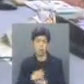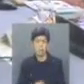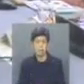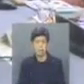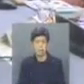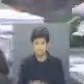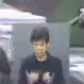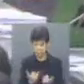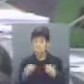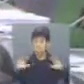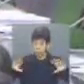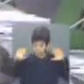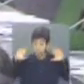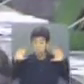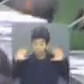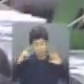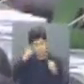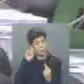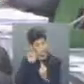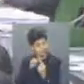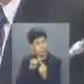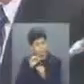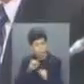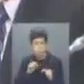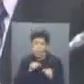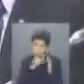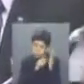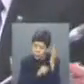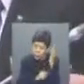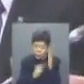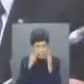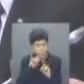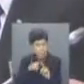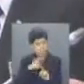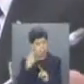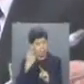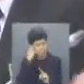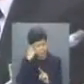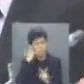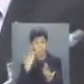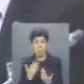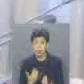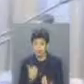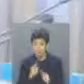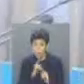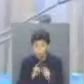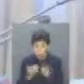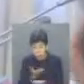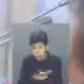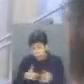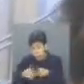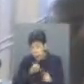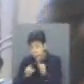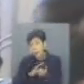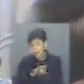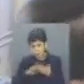นี้รัฐบาลตั้งเป้าไว้ว่าจะสามารถประกาศพื้นที่รับน้ำให้ได้ภายในเดือนมีนาคมนี้หลังจากเจรจากับชาวบ้านในพื้นที่เรียบร้